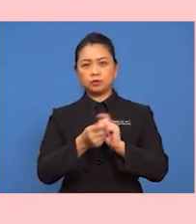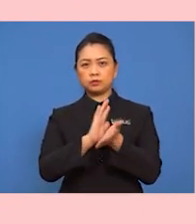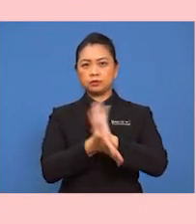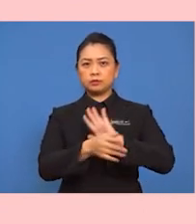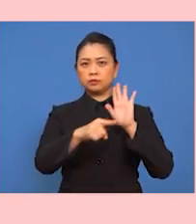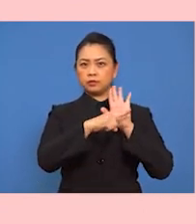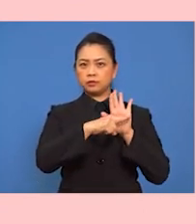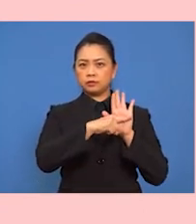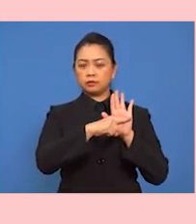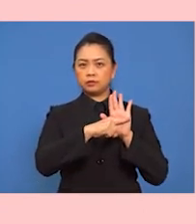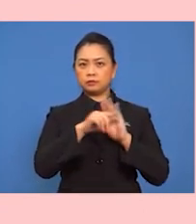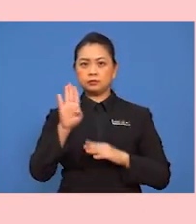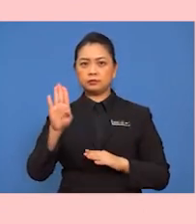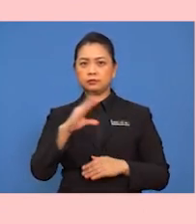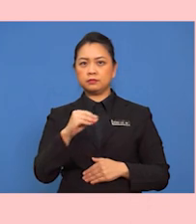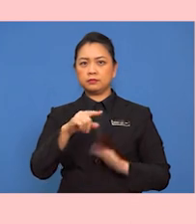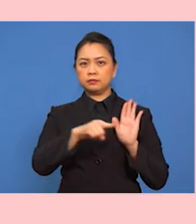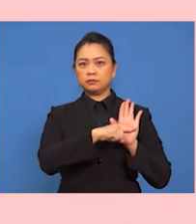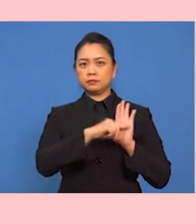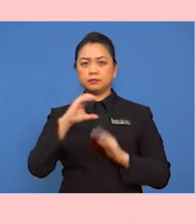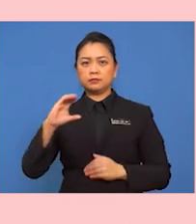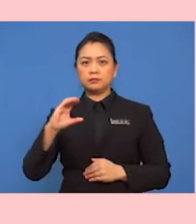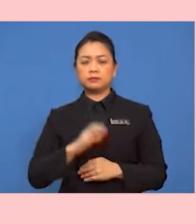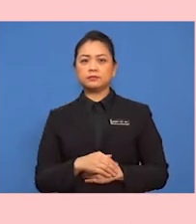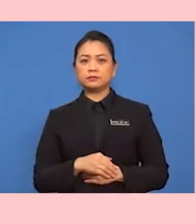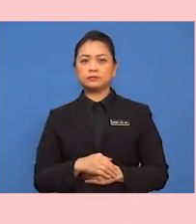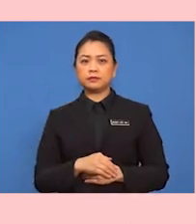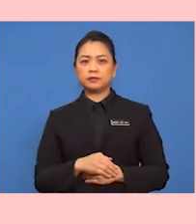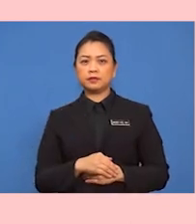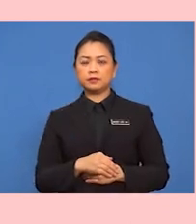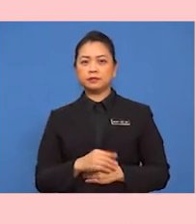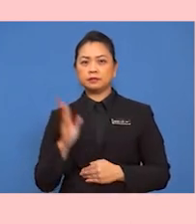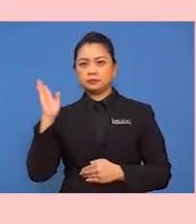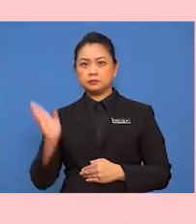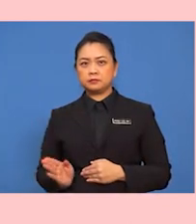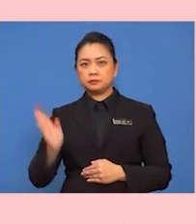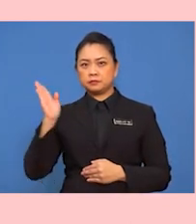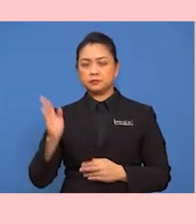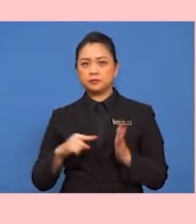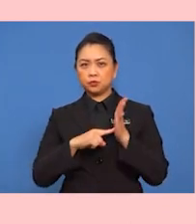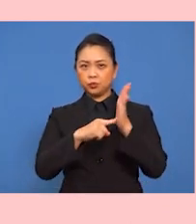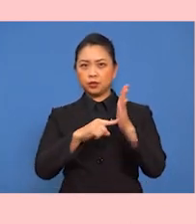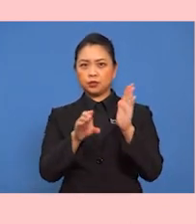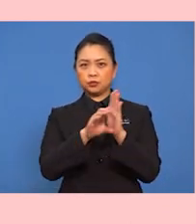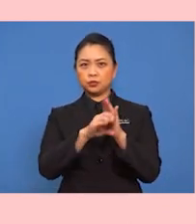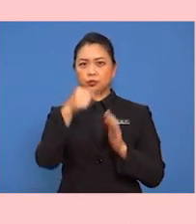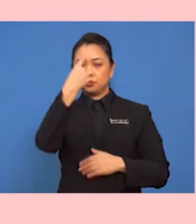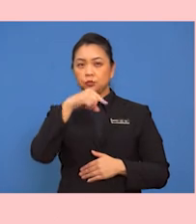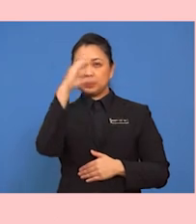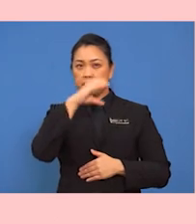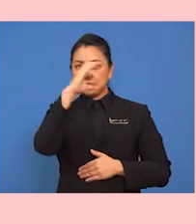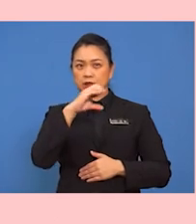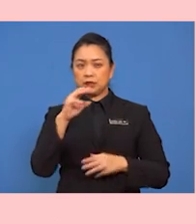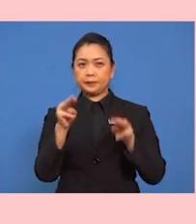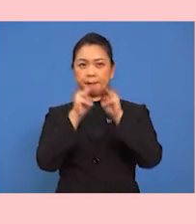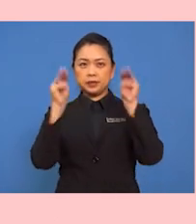negatif B dan negatif C. Baparan menunjukkan contoh untuk mencari